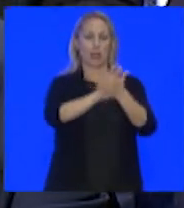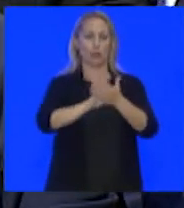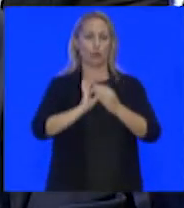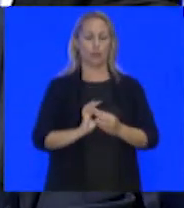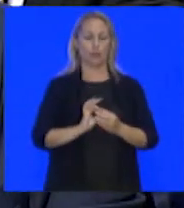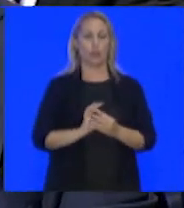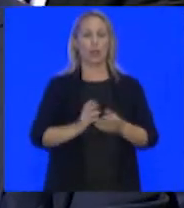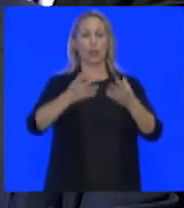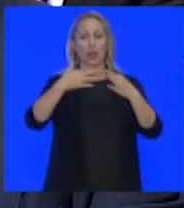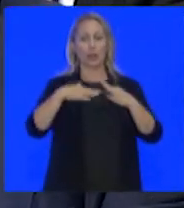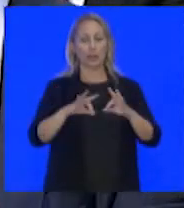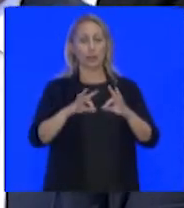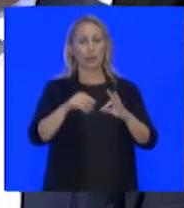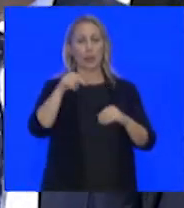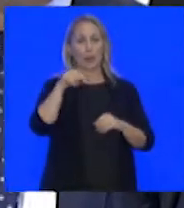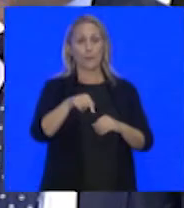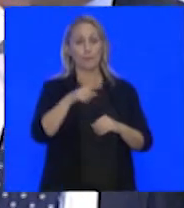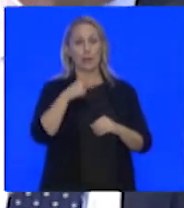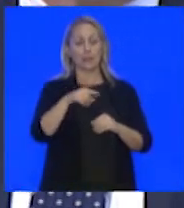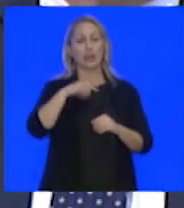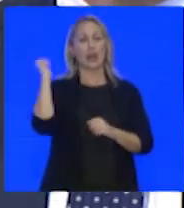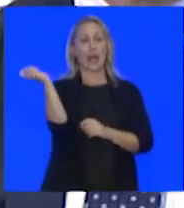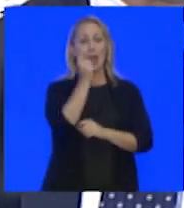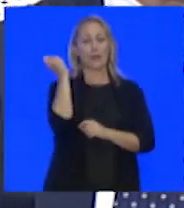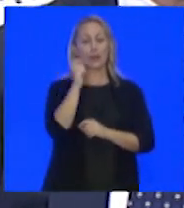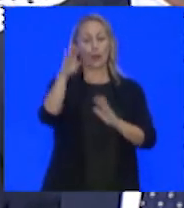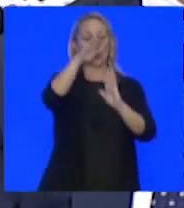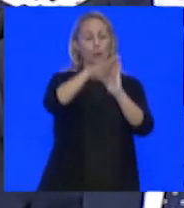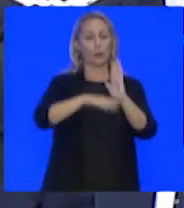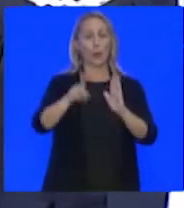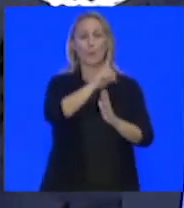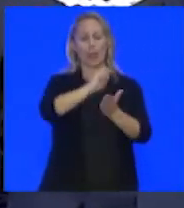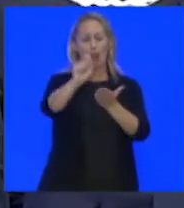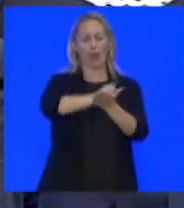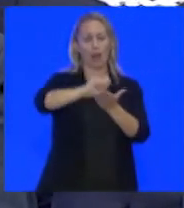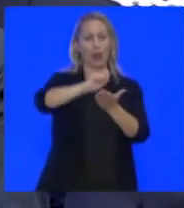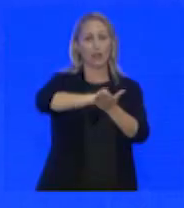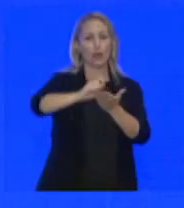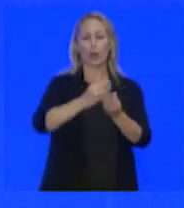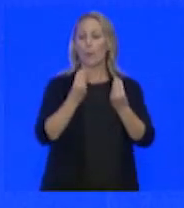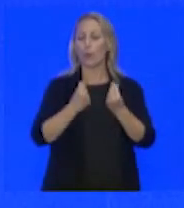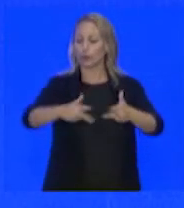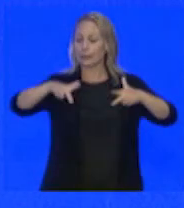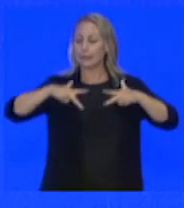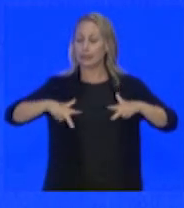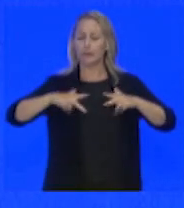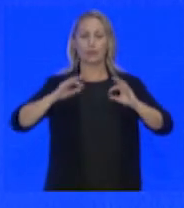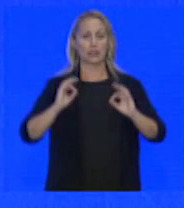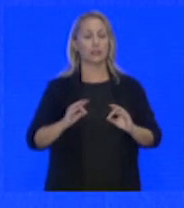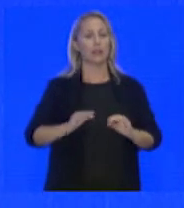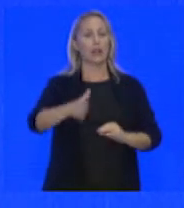Ξεκινώντας με το εθνικό πλαίσιο κατά της γραφειοκρατίας με εργαλείο τη ηλεκτρονική διακυβέρνηση. Θέλουμε να